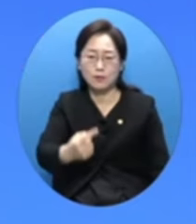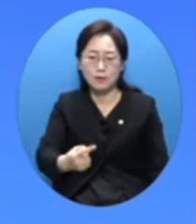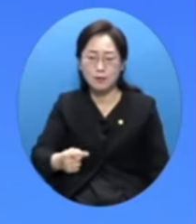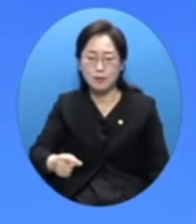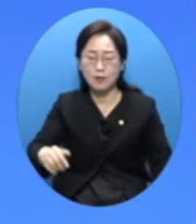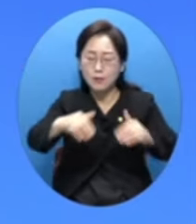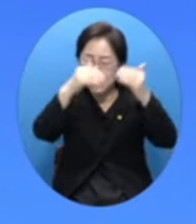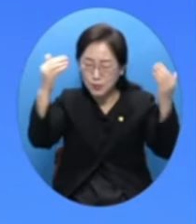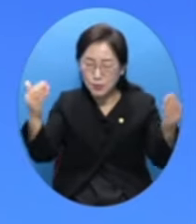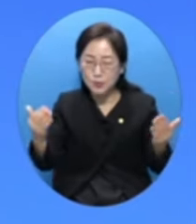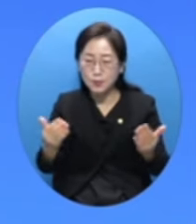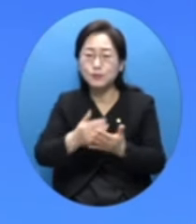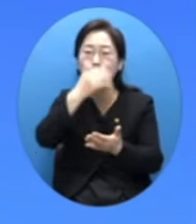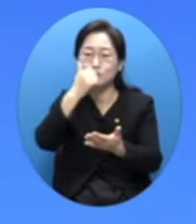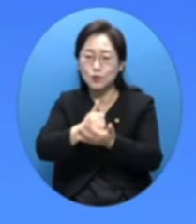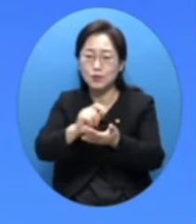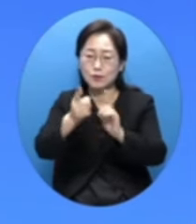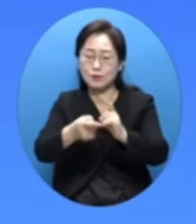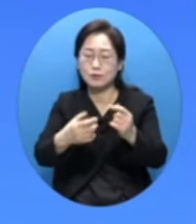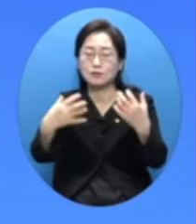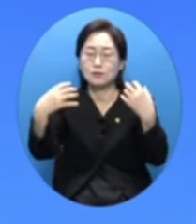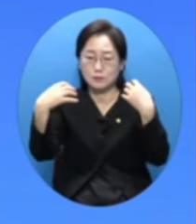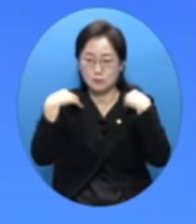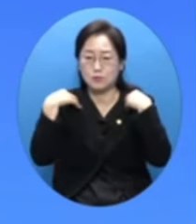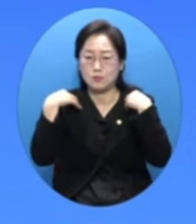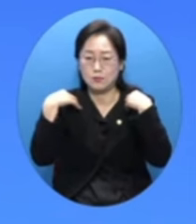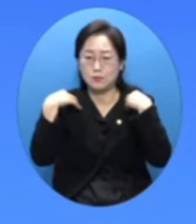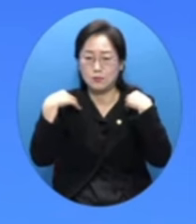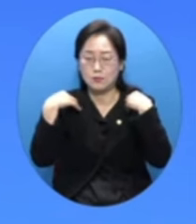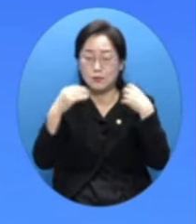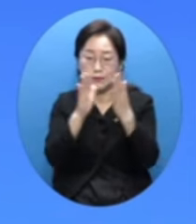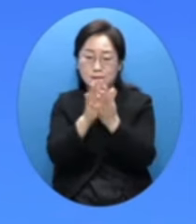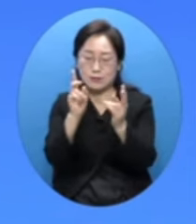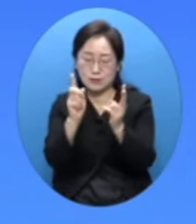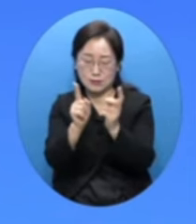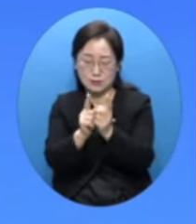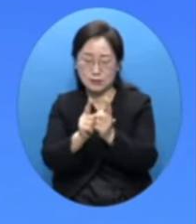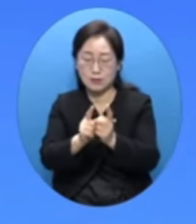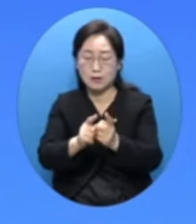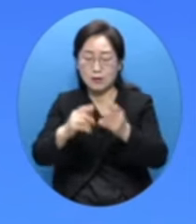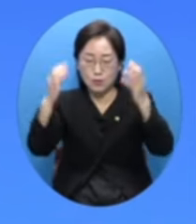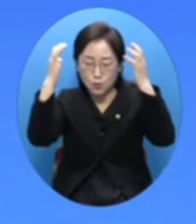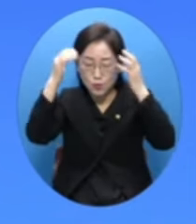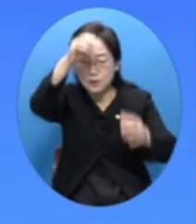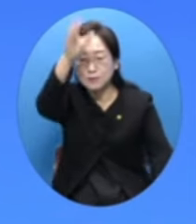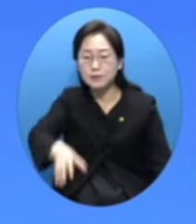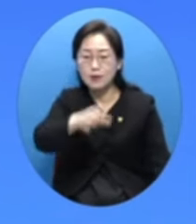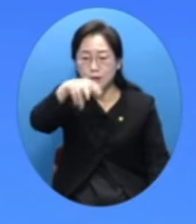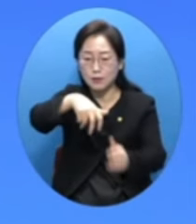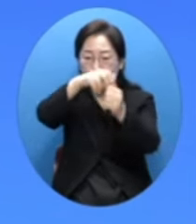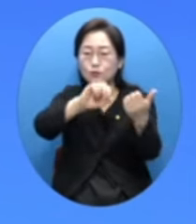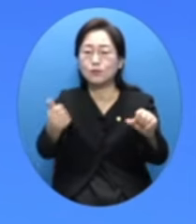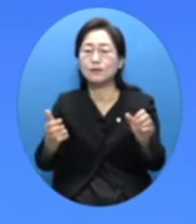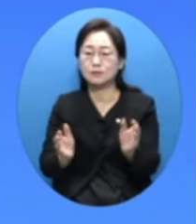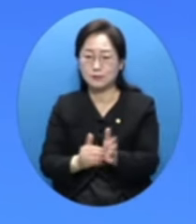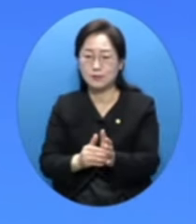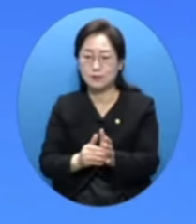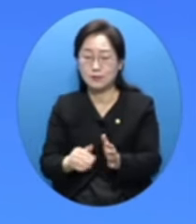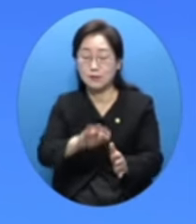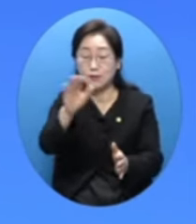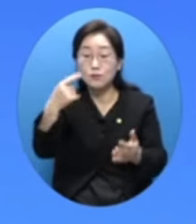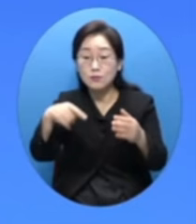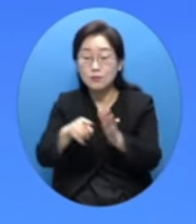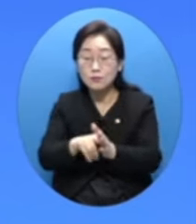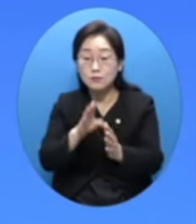모든 죄를 짊어지시고 친히 고난 당하시고 십자가 들려 돌아가신 것입니다 우리를 위해